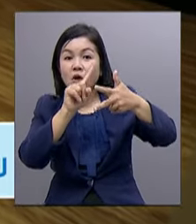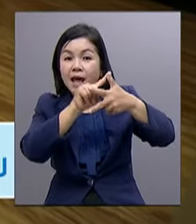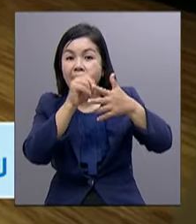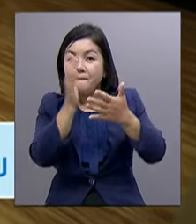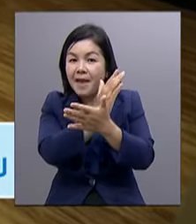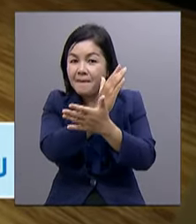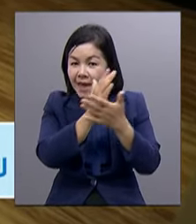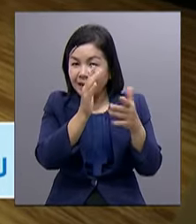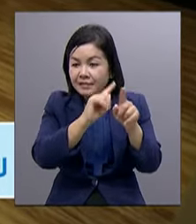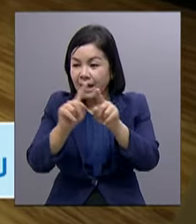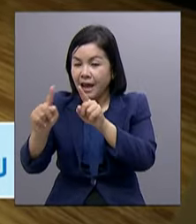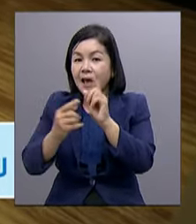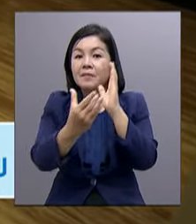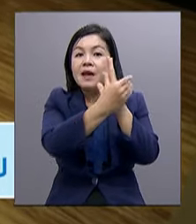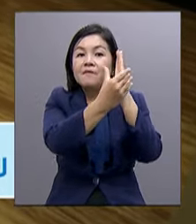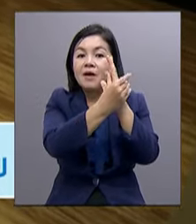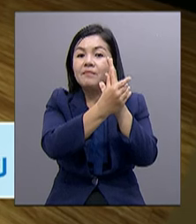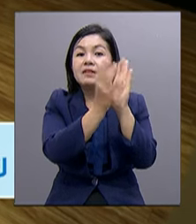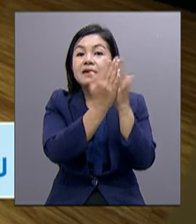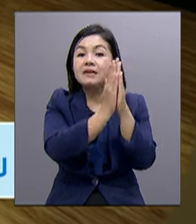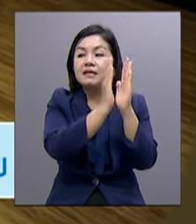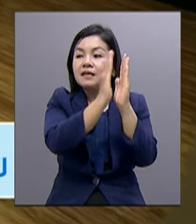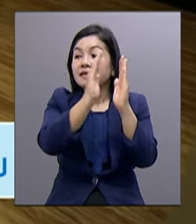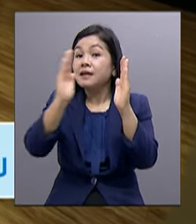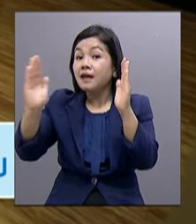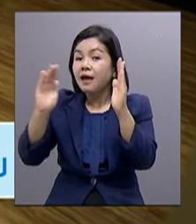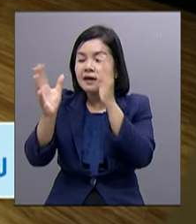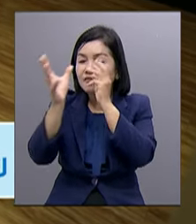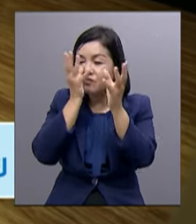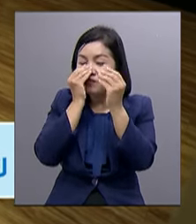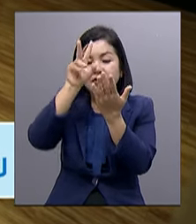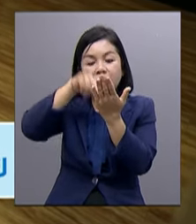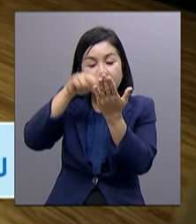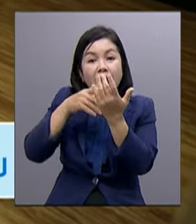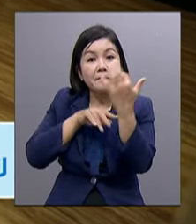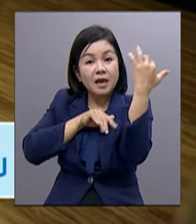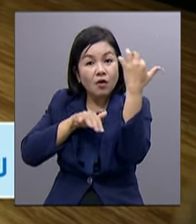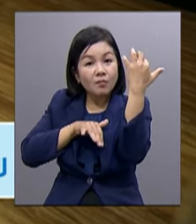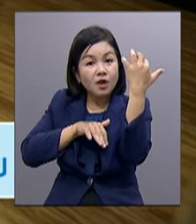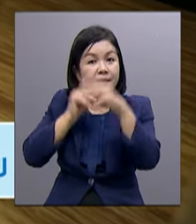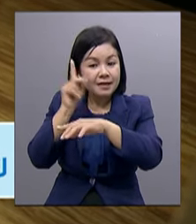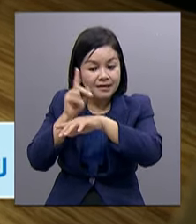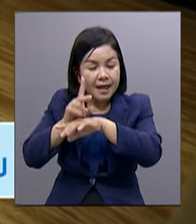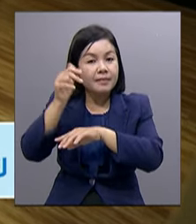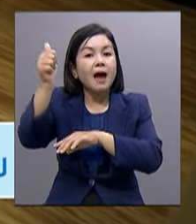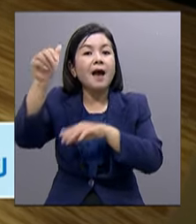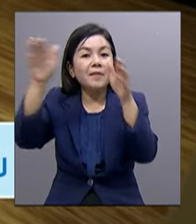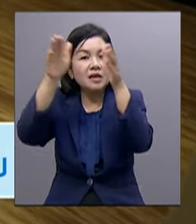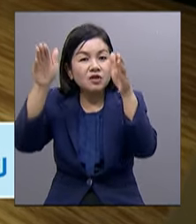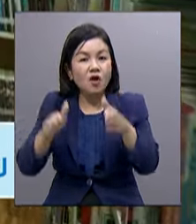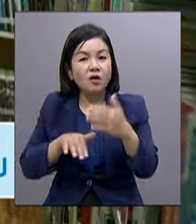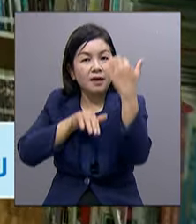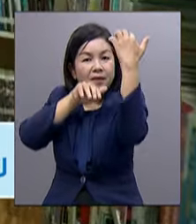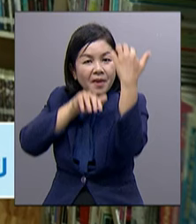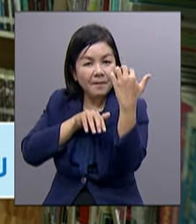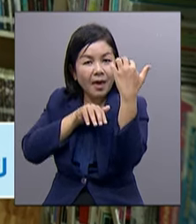การใช้งานมากขึ้นและมีโซนสำหรับการค้นคว้าหาข้อมูลจากอินเทอร์เน็ตทั้งมีเรื่องของโต๊ะคอมนะคะคอยให้บริการ